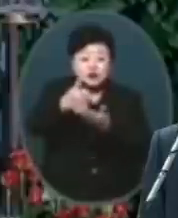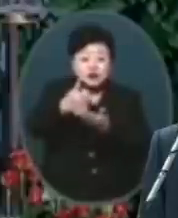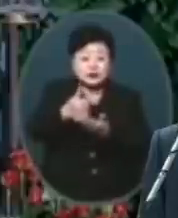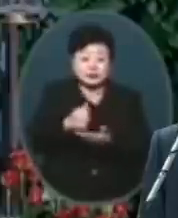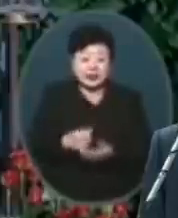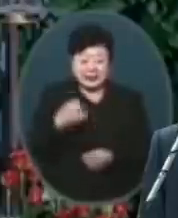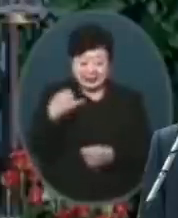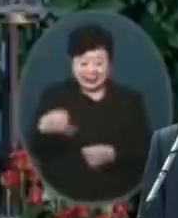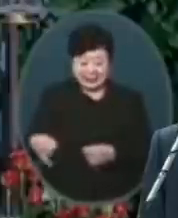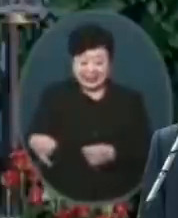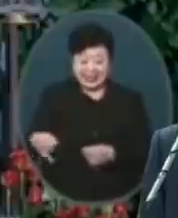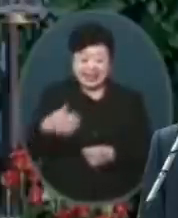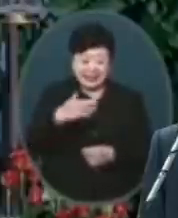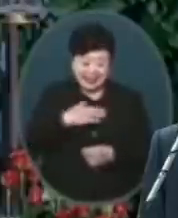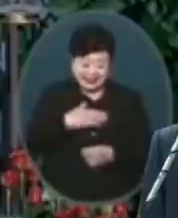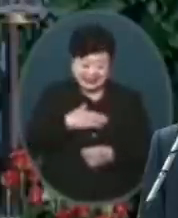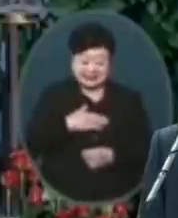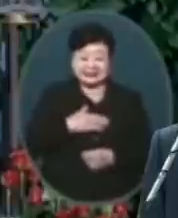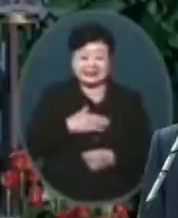딸이니 나의